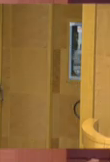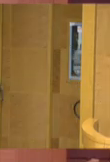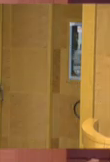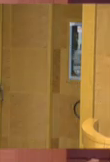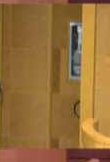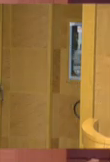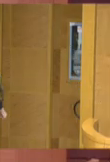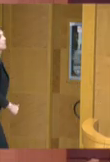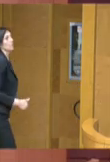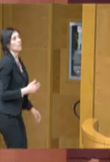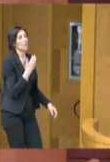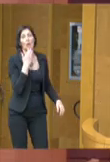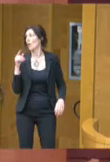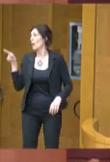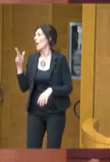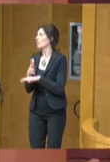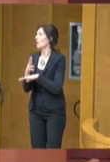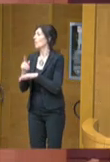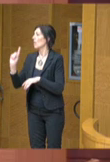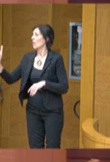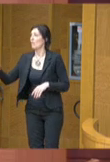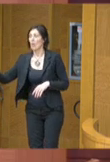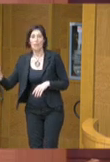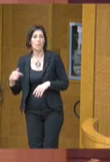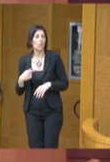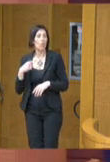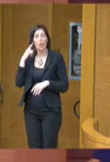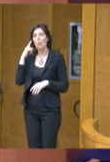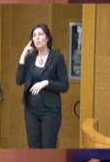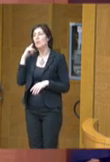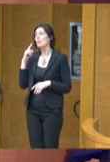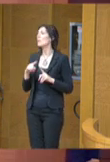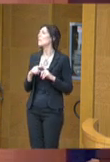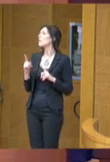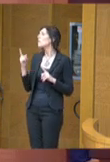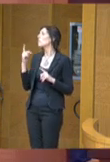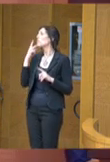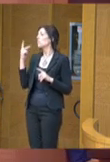Grazie a lei del suo intervento. Abbiamo sentito quindi la prospettiva